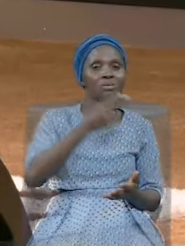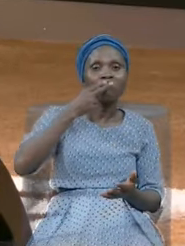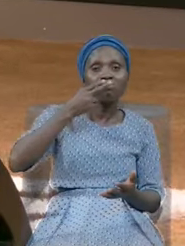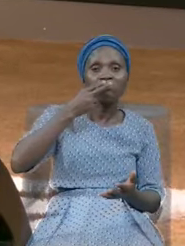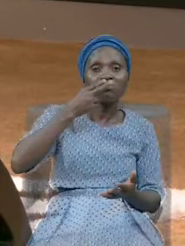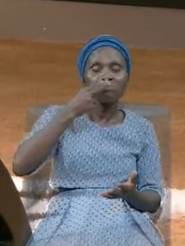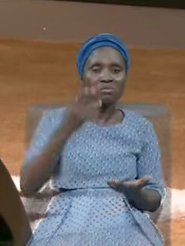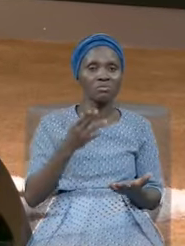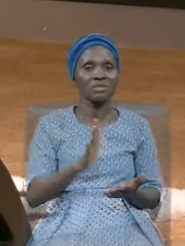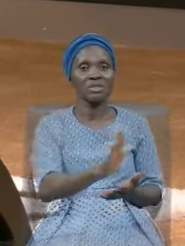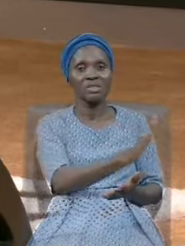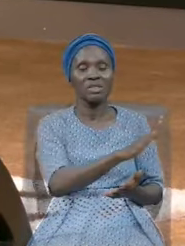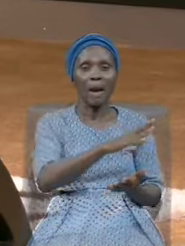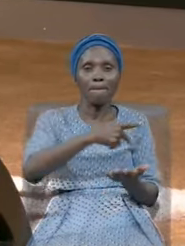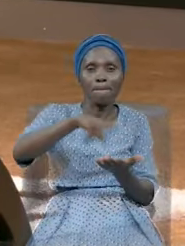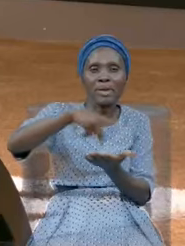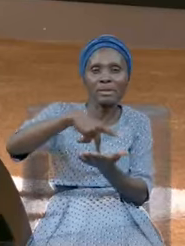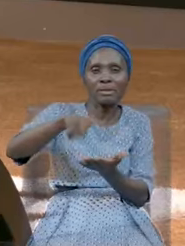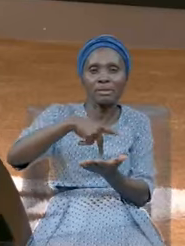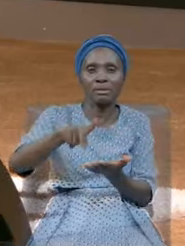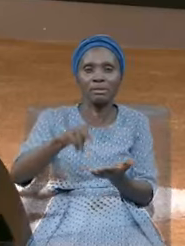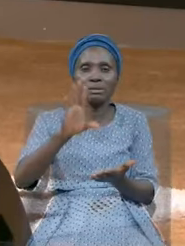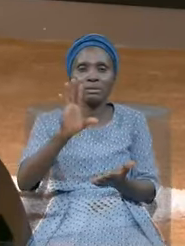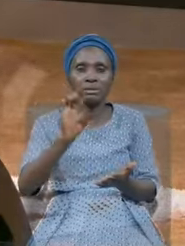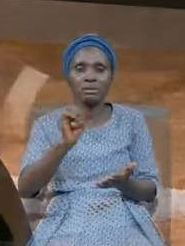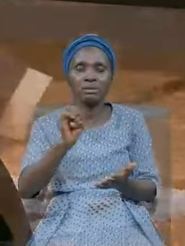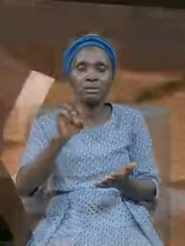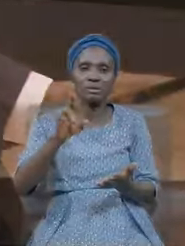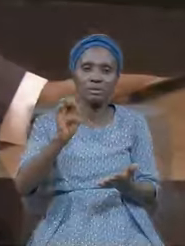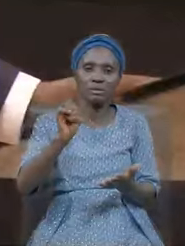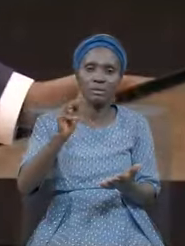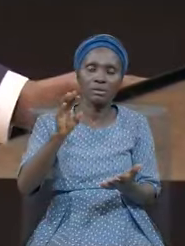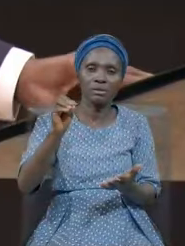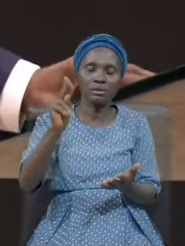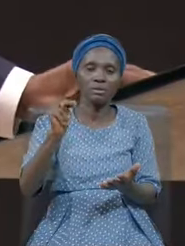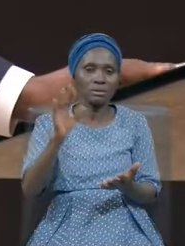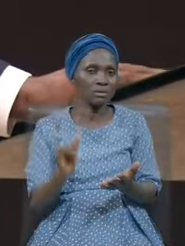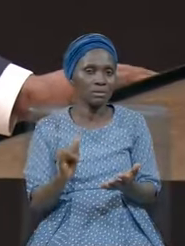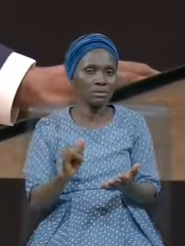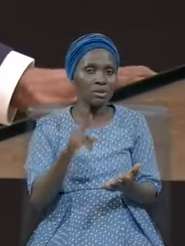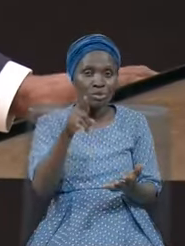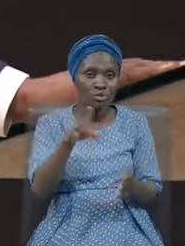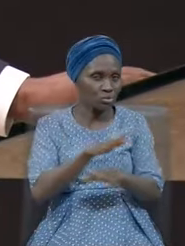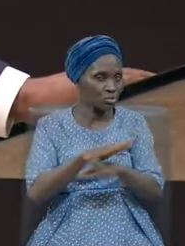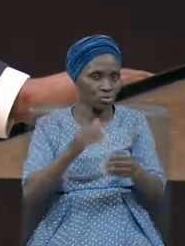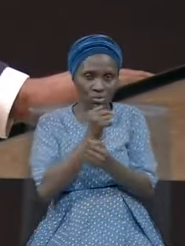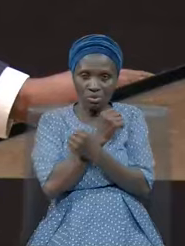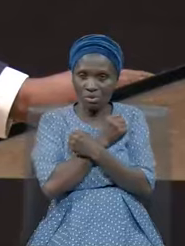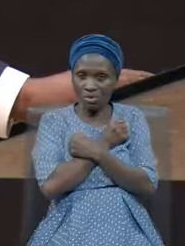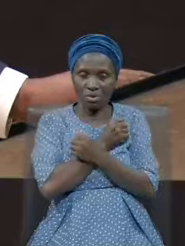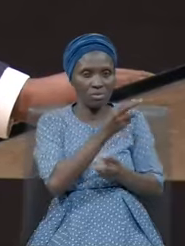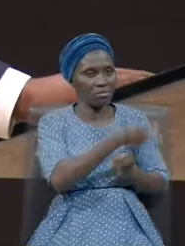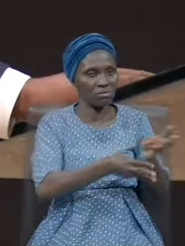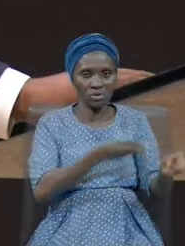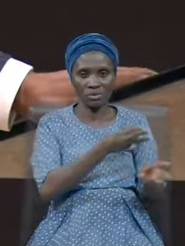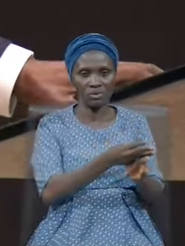leurs drogues leurs cérémonies leur festivités n'aimez point le monde ni les choses